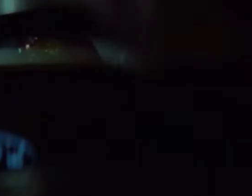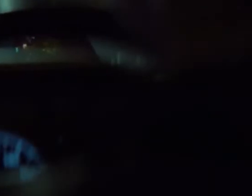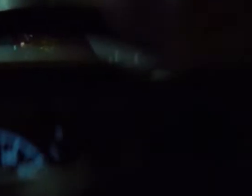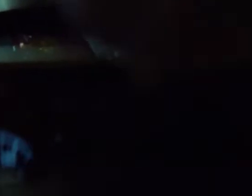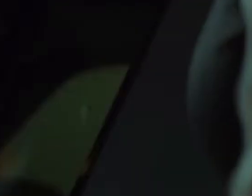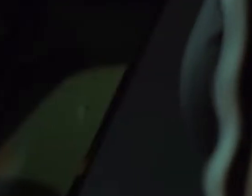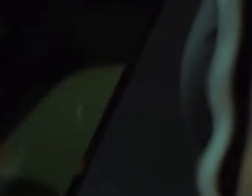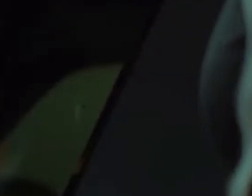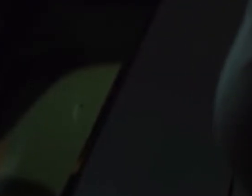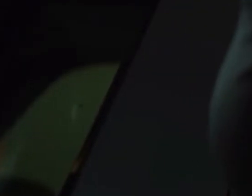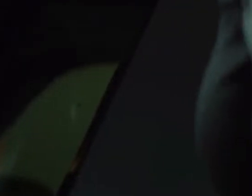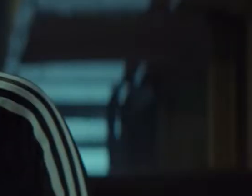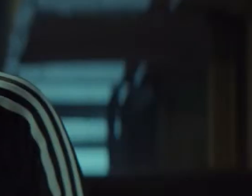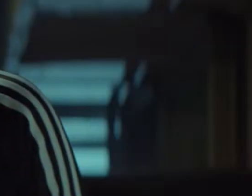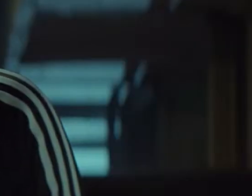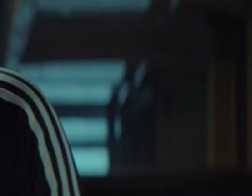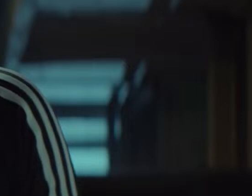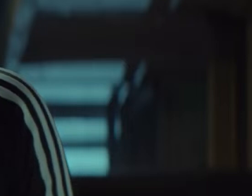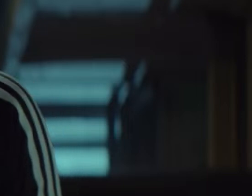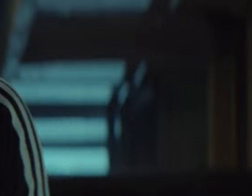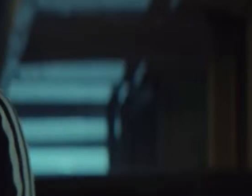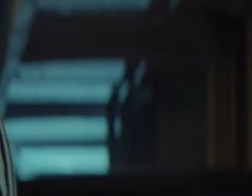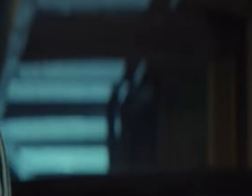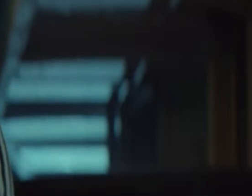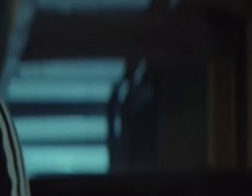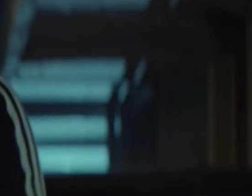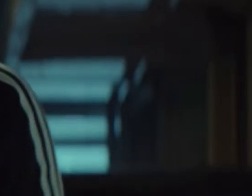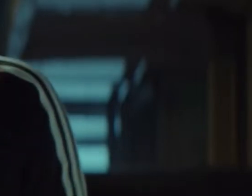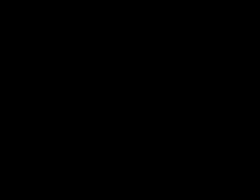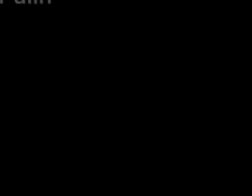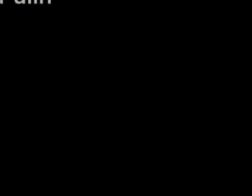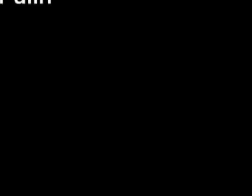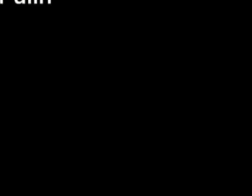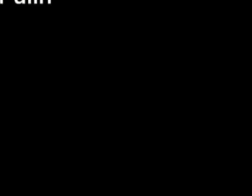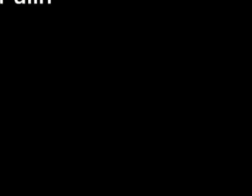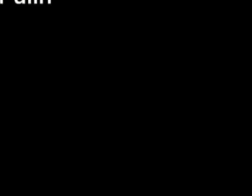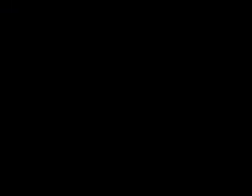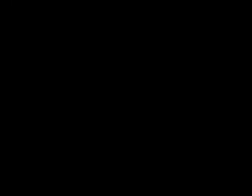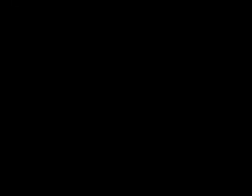kita harus sokong dan bantu mereka kerana kepulihan itu